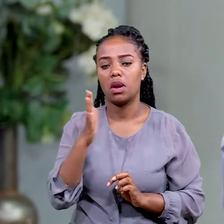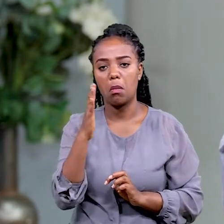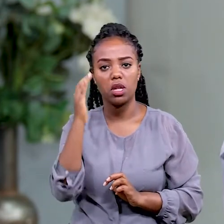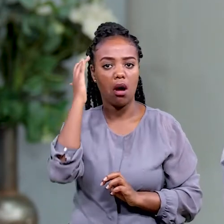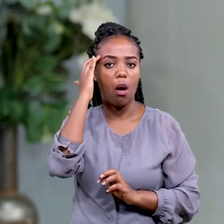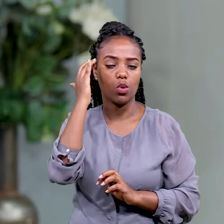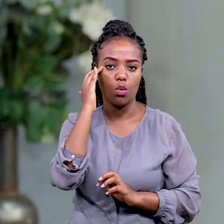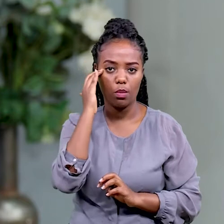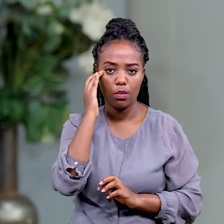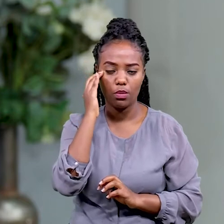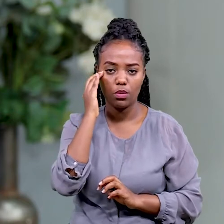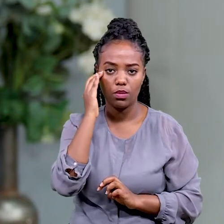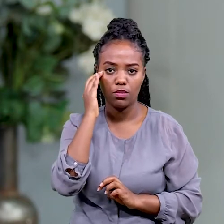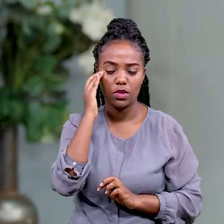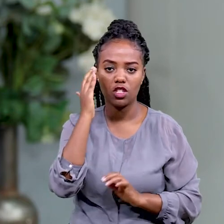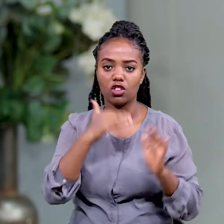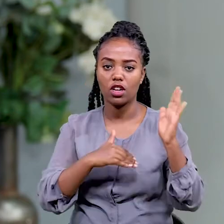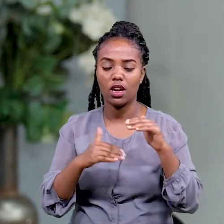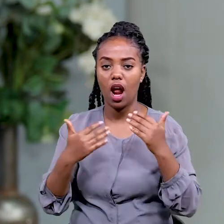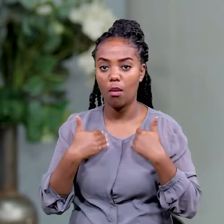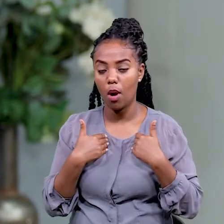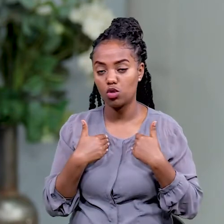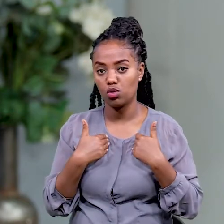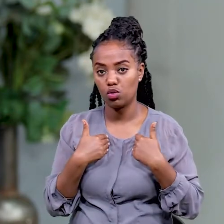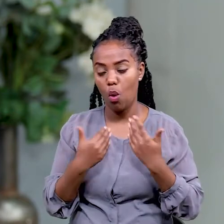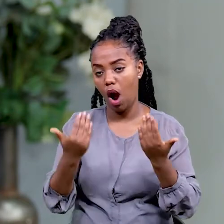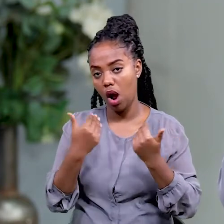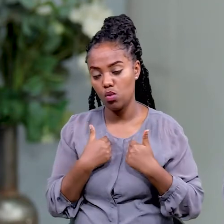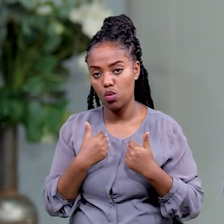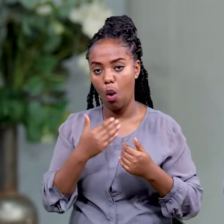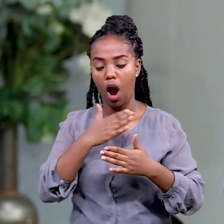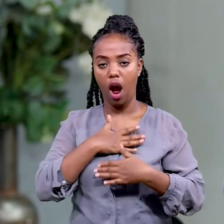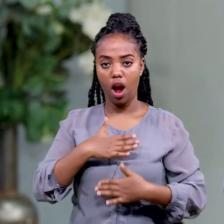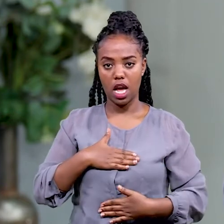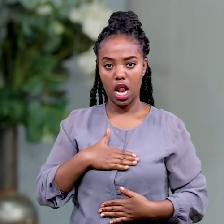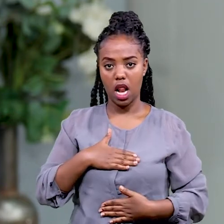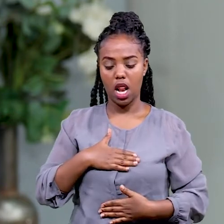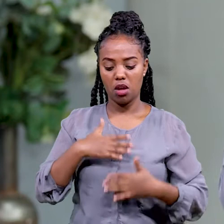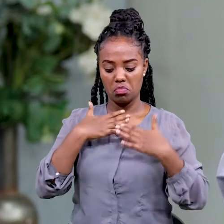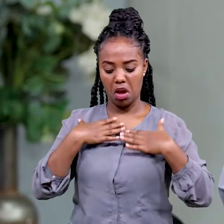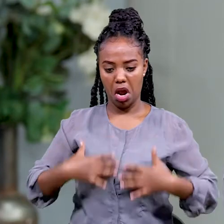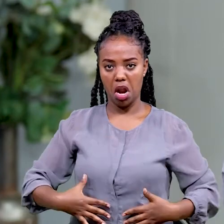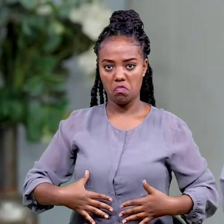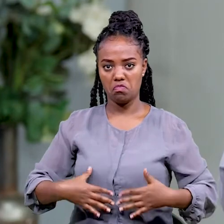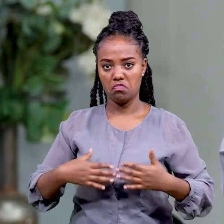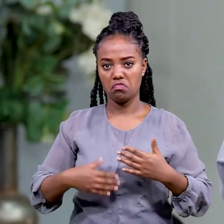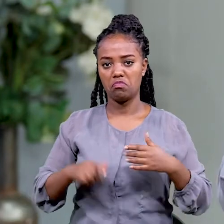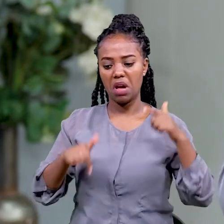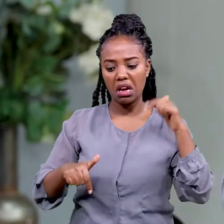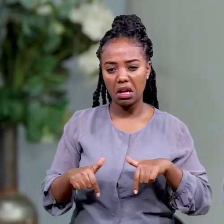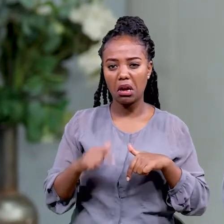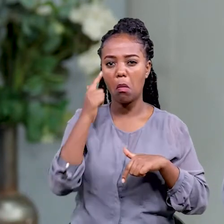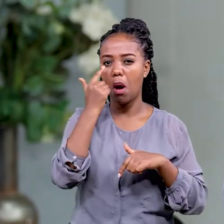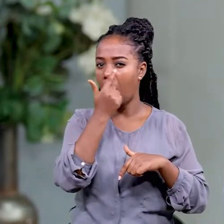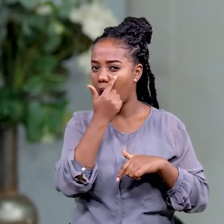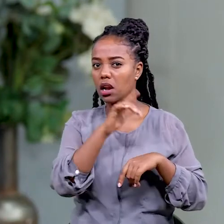ምናልባት የአእምሮም ችግር ያለባቸው አሉ። የአካል ደግሞ ፊዚካል በእግር ላይ በአይን